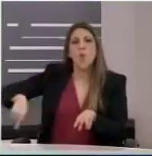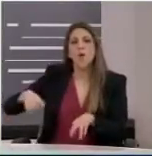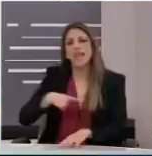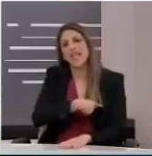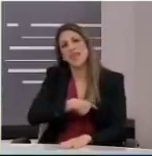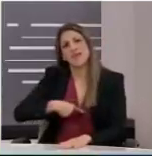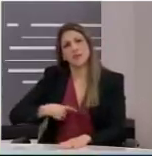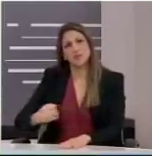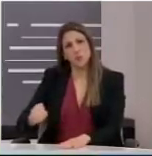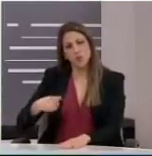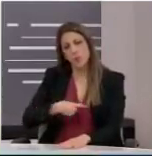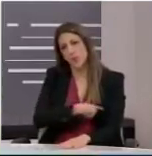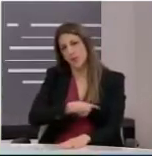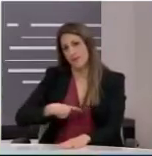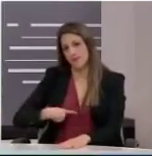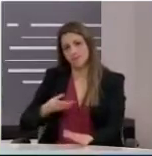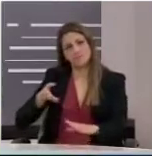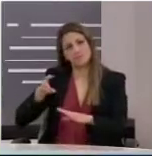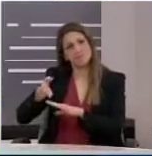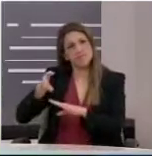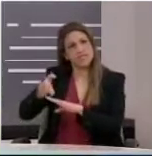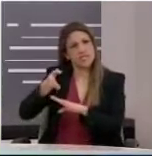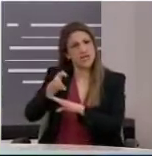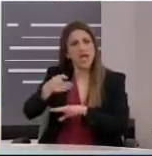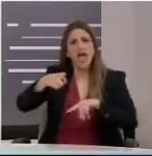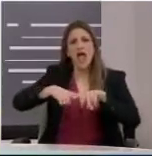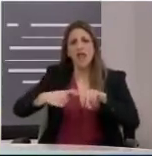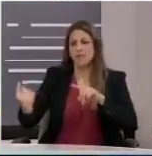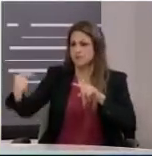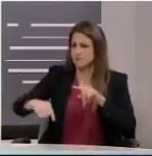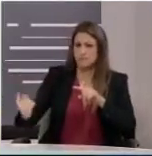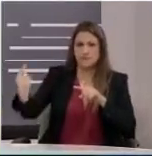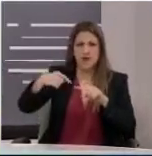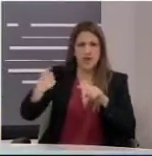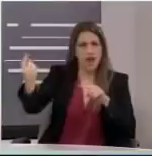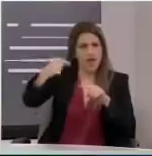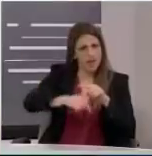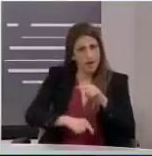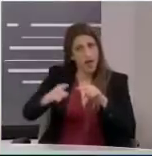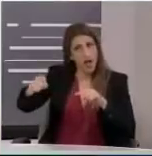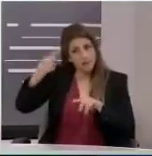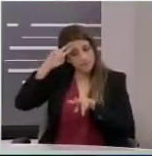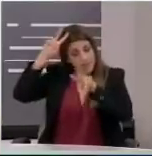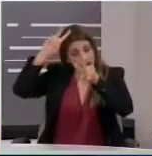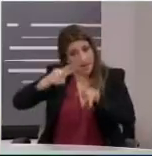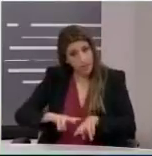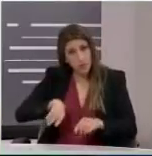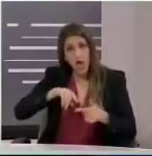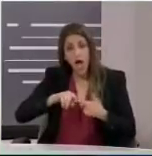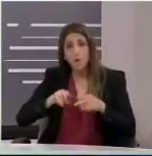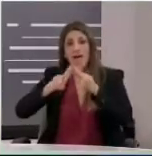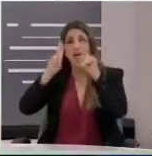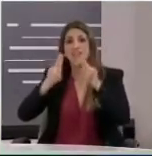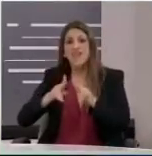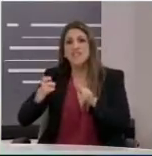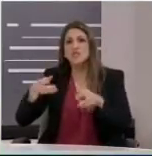ηγέτες, ισχυροί ηγέτες που έχουν επισκεφθεί όλη κατά σειρά τη χώρα τα τελευταία χρόνια, όλοι οι διεθνείς οργανισμοί,